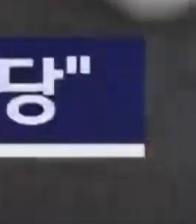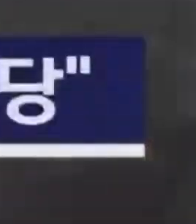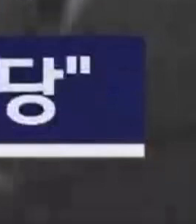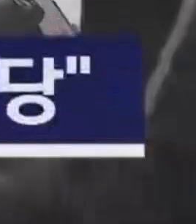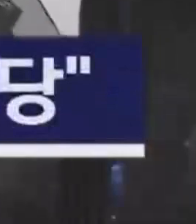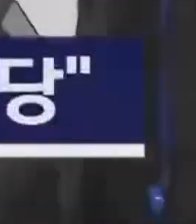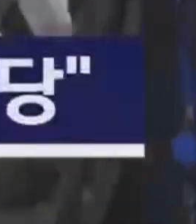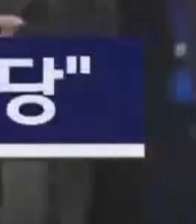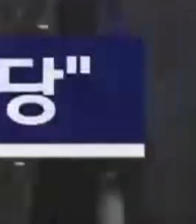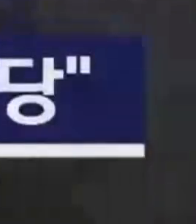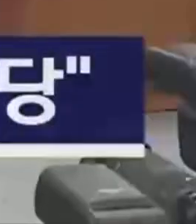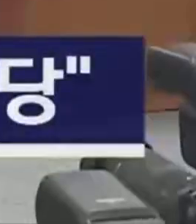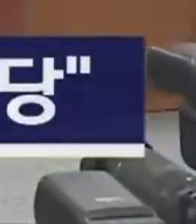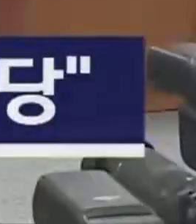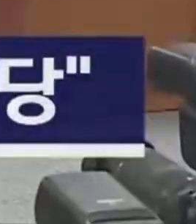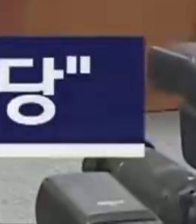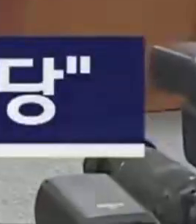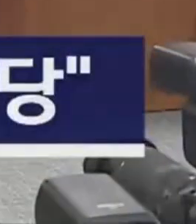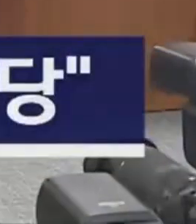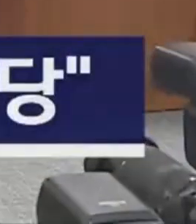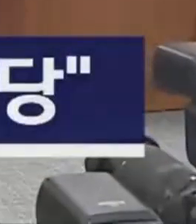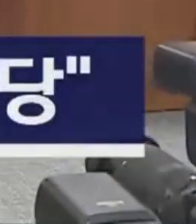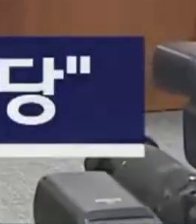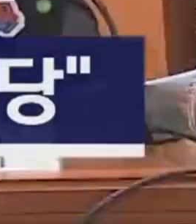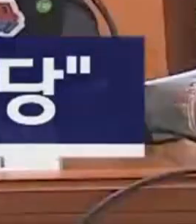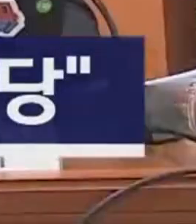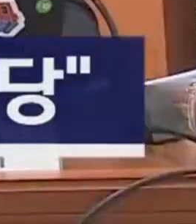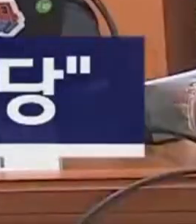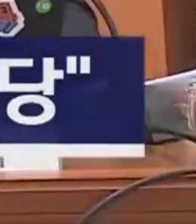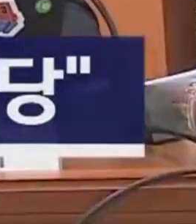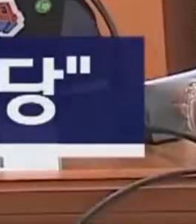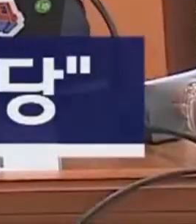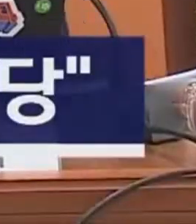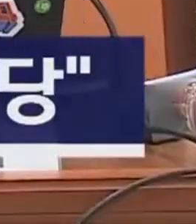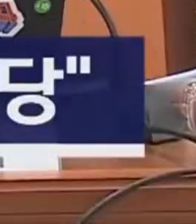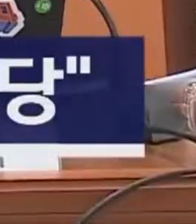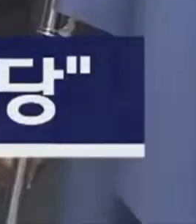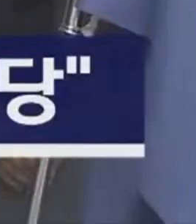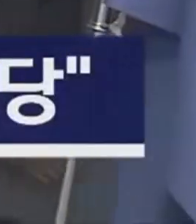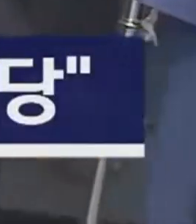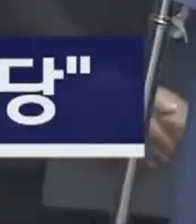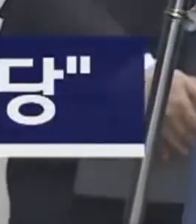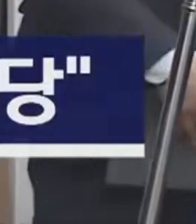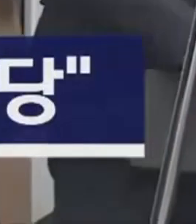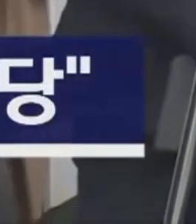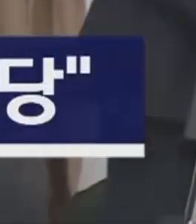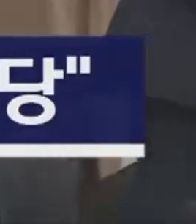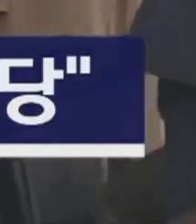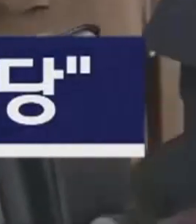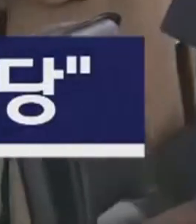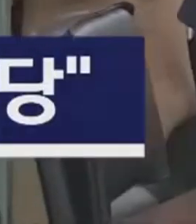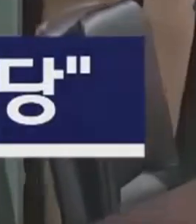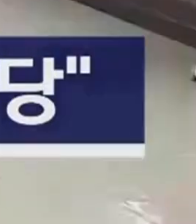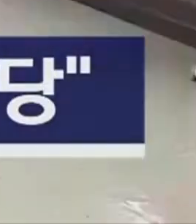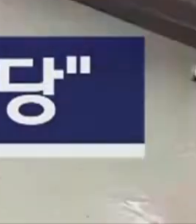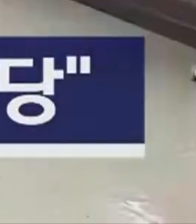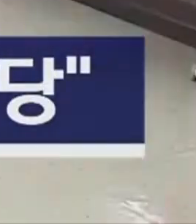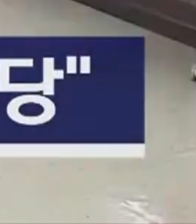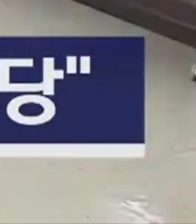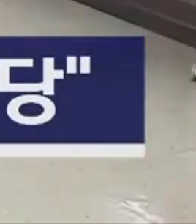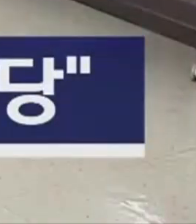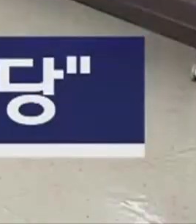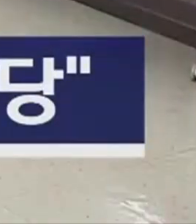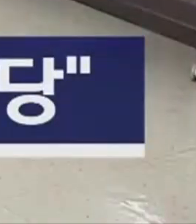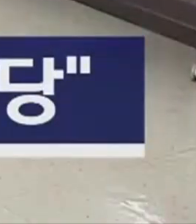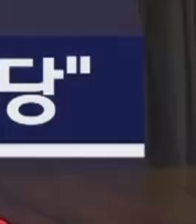새로운 미래 이낙연 대표가 합당 선언 열흘 만에 개혁신당과 결별을 선언했습니다. 이 대표는 사당화한 민주당을 대신하는